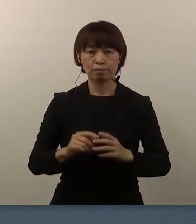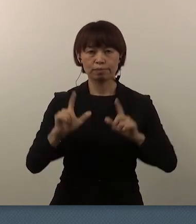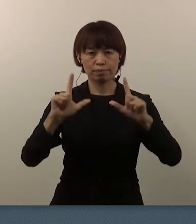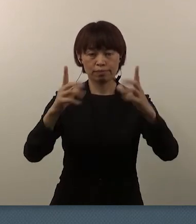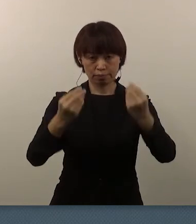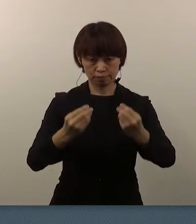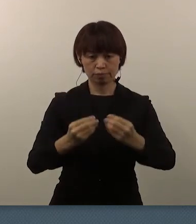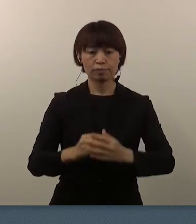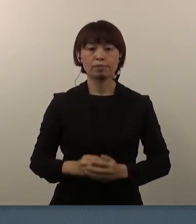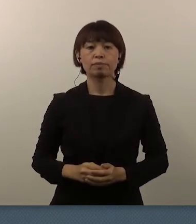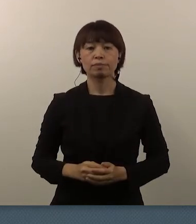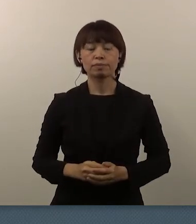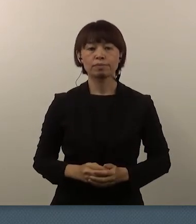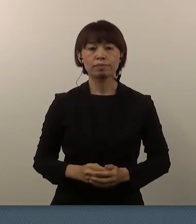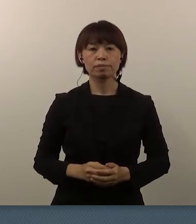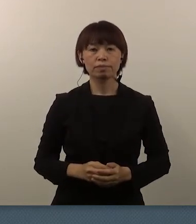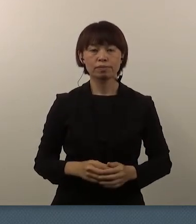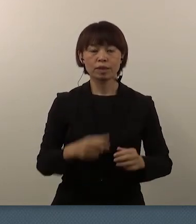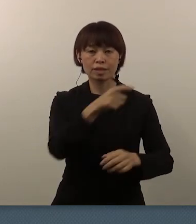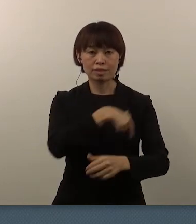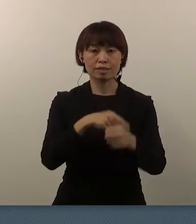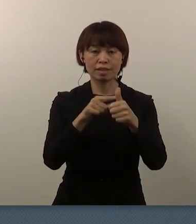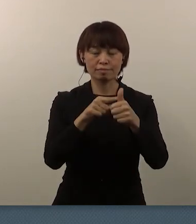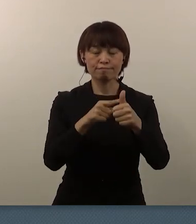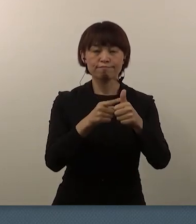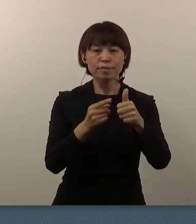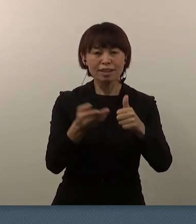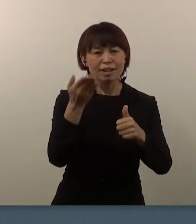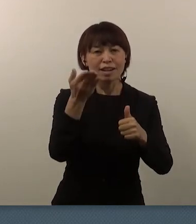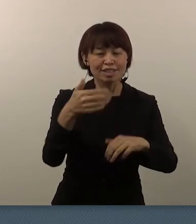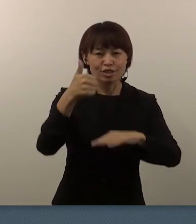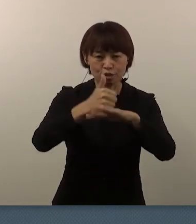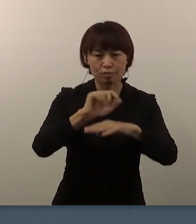知事がトップではないということなんですね。で、